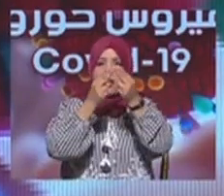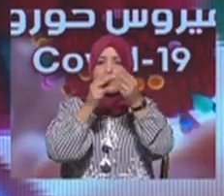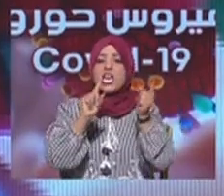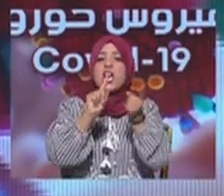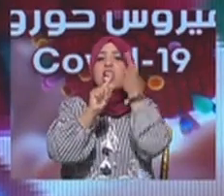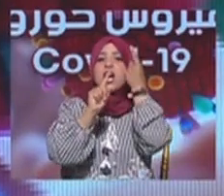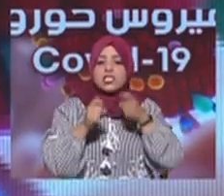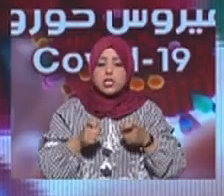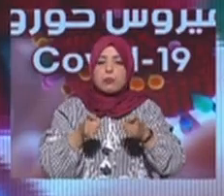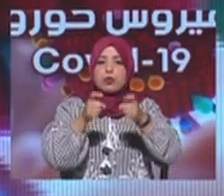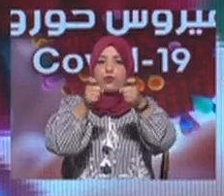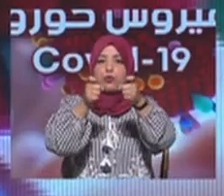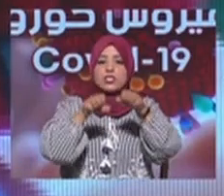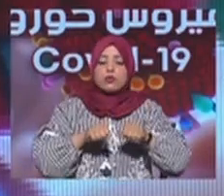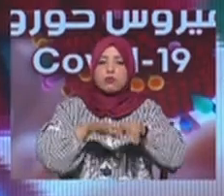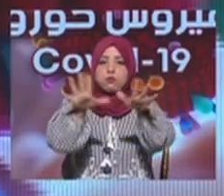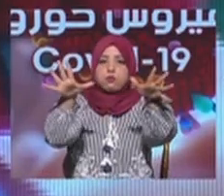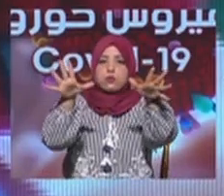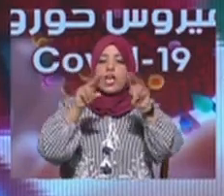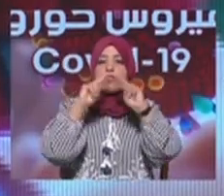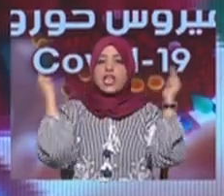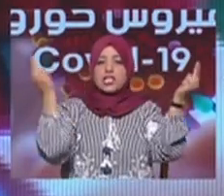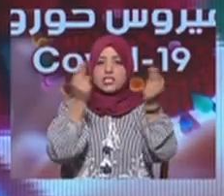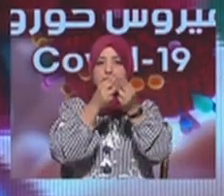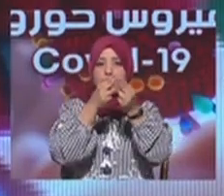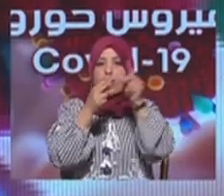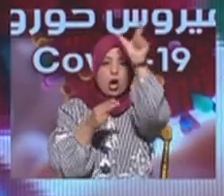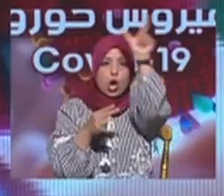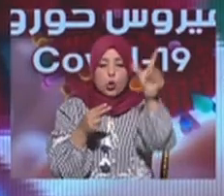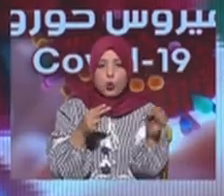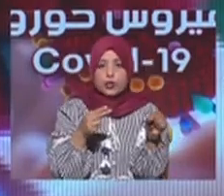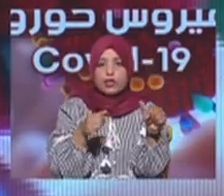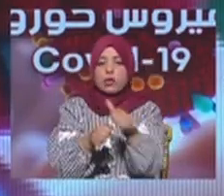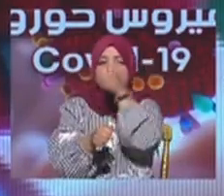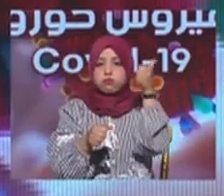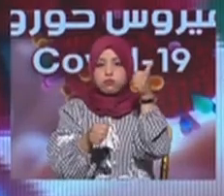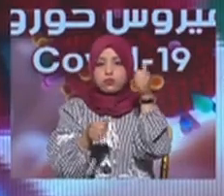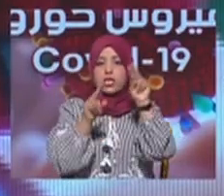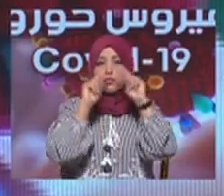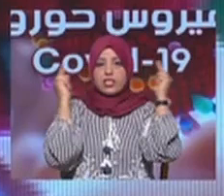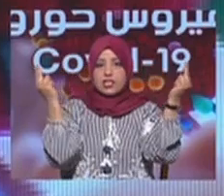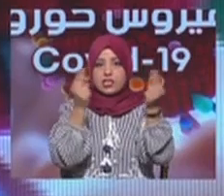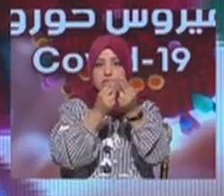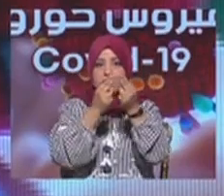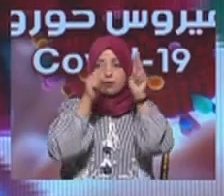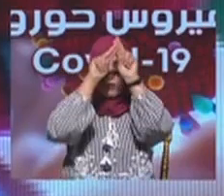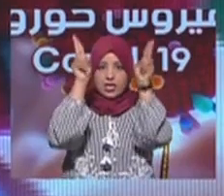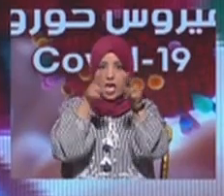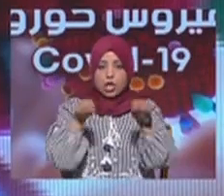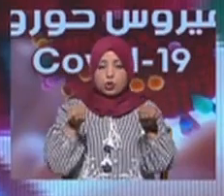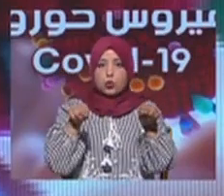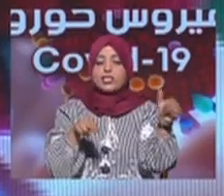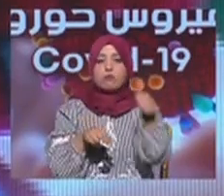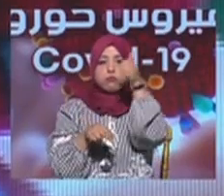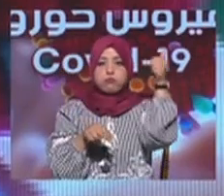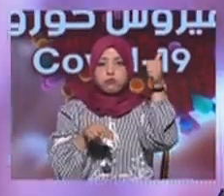نكونوا نحن بالسباقين، بالدول السباقين اللي تنشر الابحاث نتاعها وتنشر لي سيكونس نتاع الفيروس.